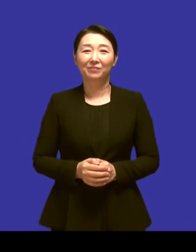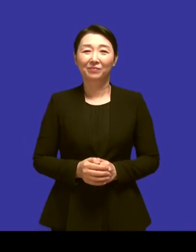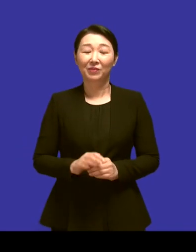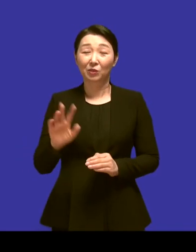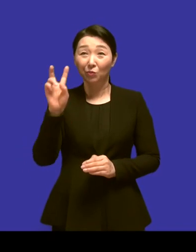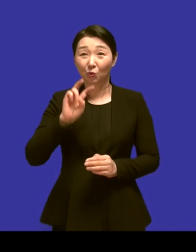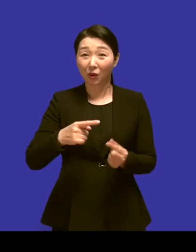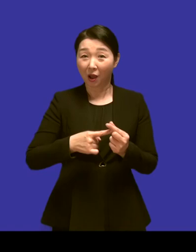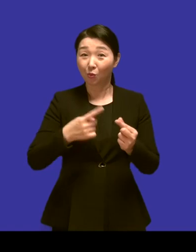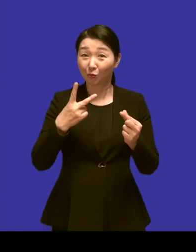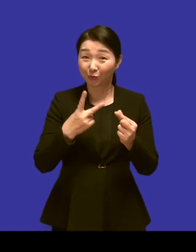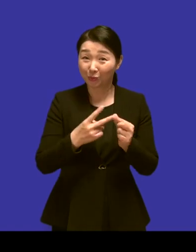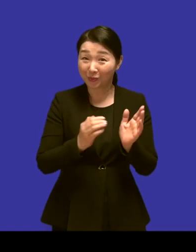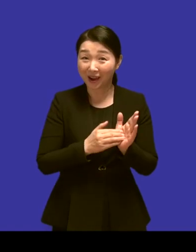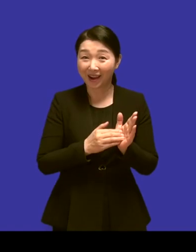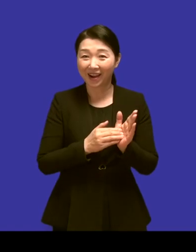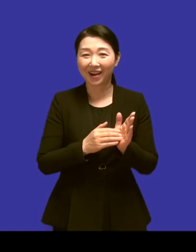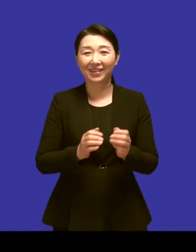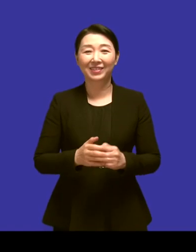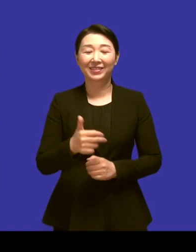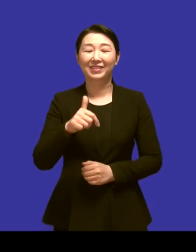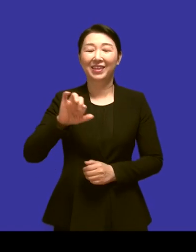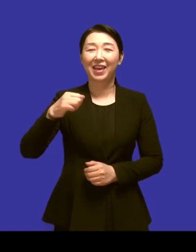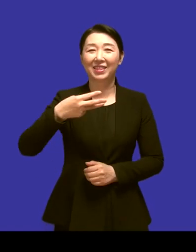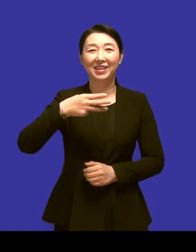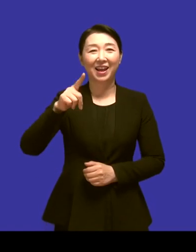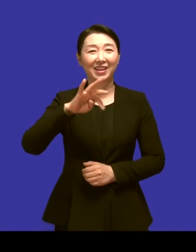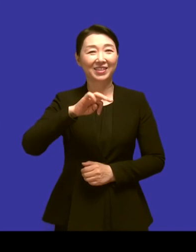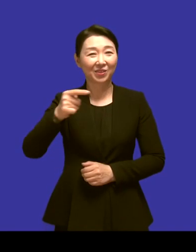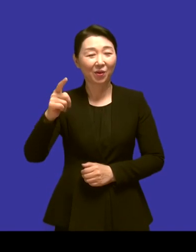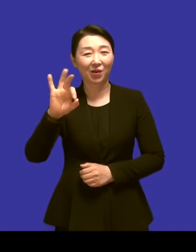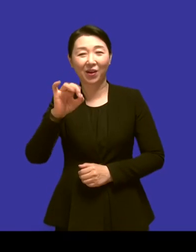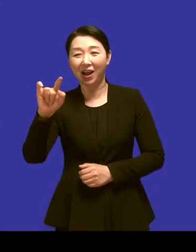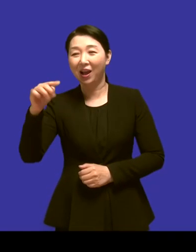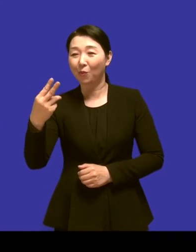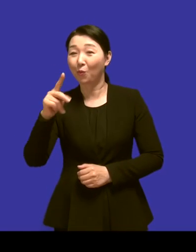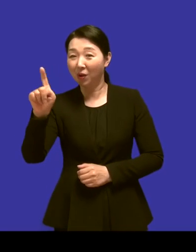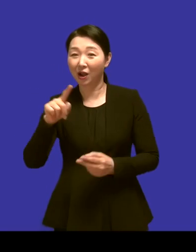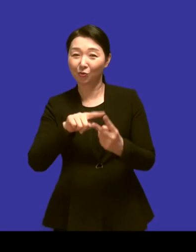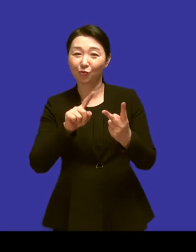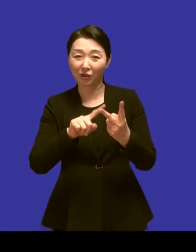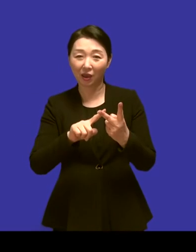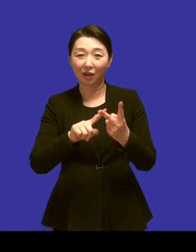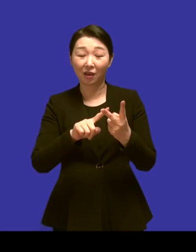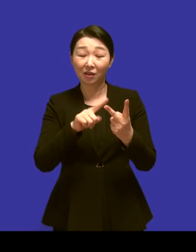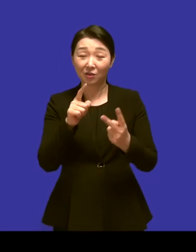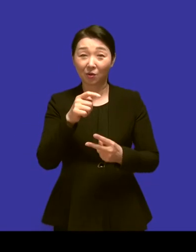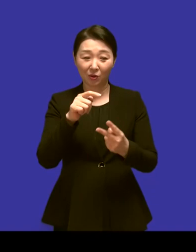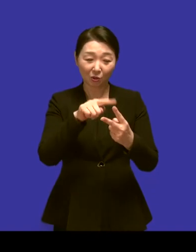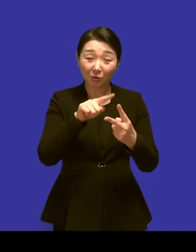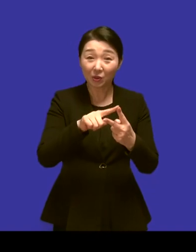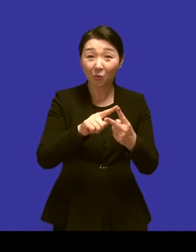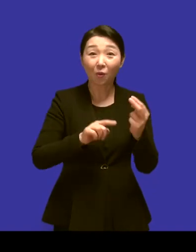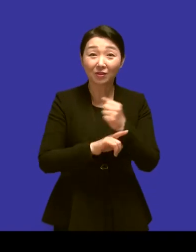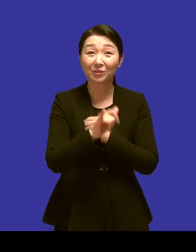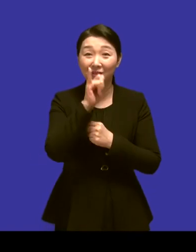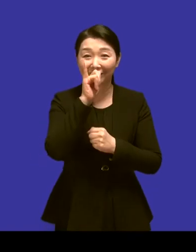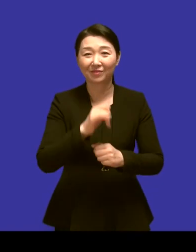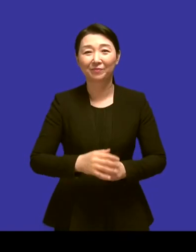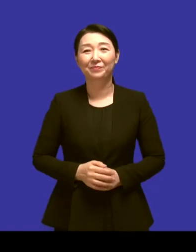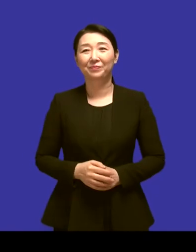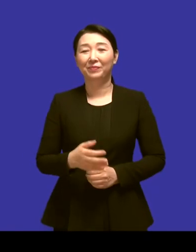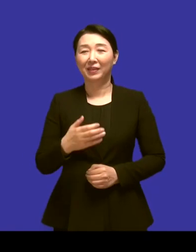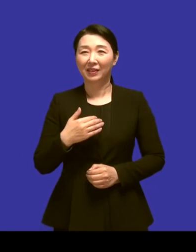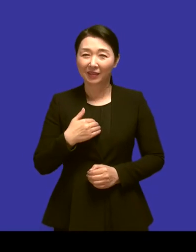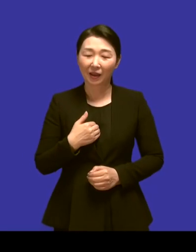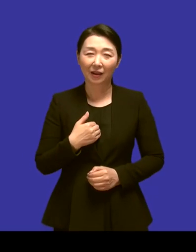두 곡이나 불러주셨어요. 아, 맞습니다. 캔들라이트하고 아로마. 네, 맞습니다. 맞습니다. 캔들라이트 이거 굉장히 의미가 있는 곡이죠. 네, 이제 제가